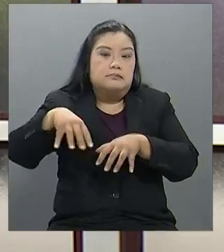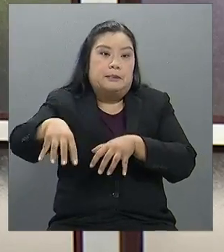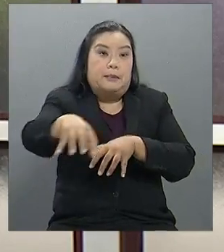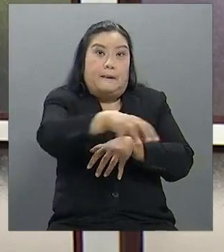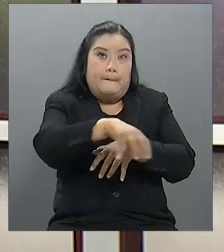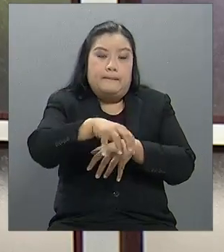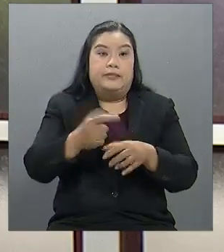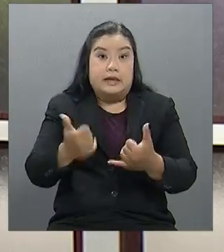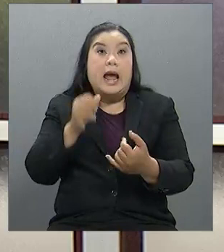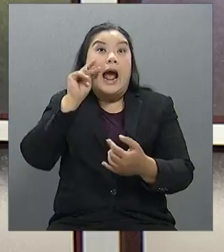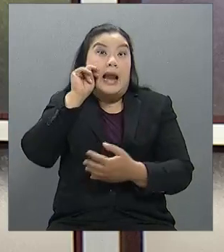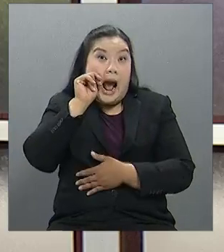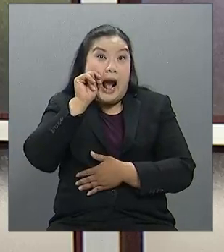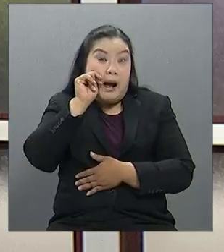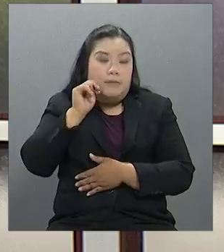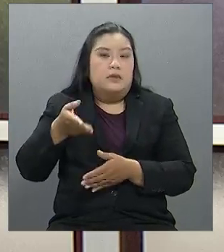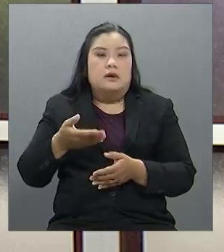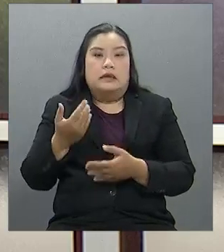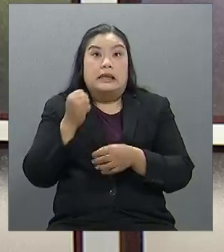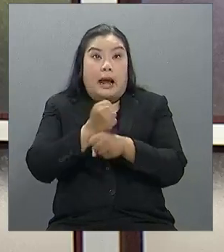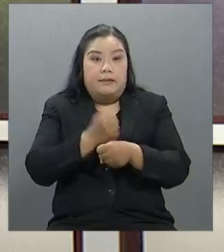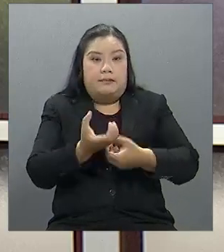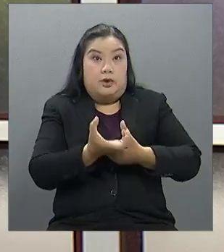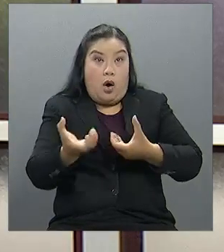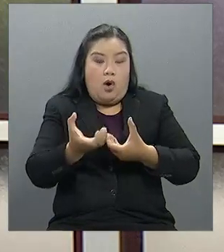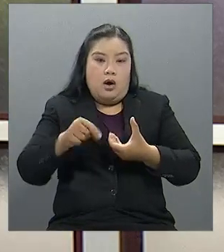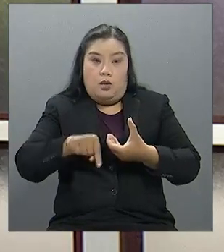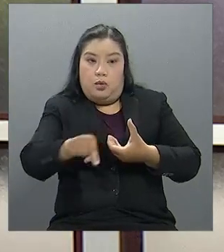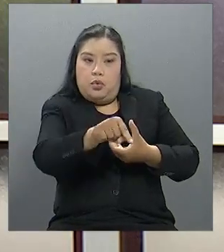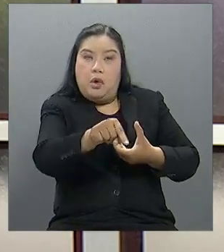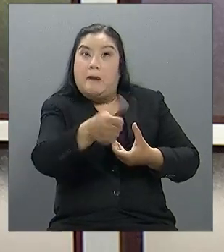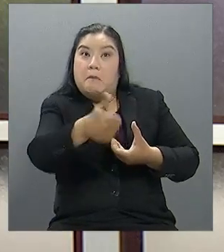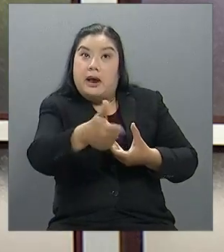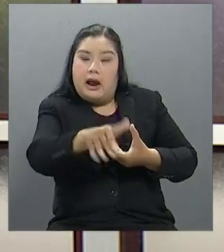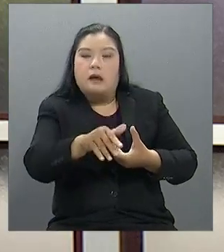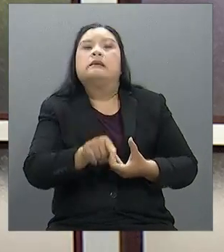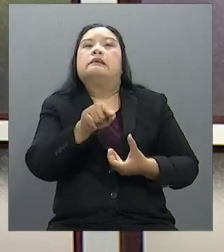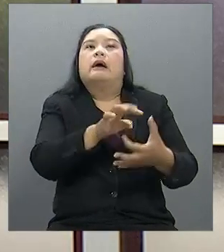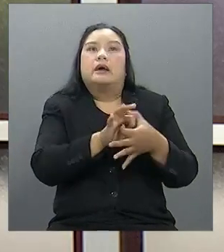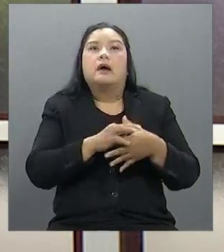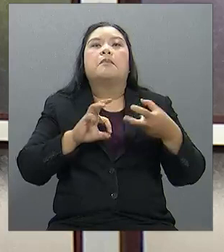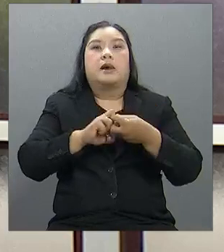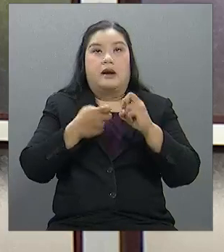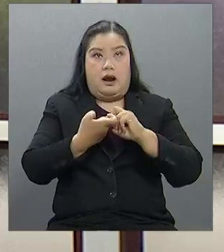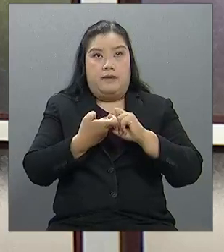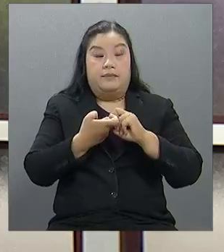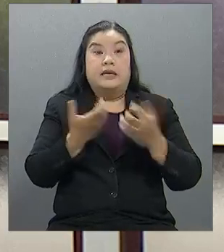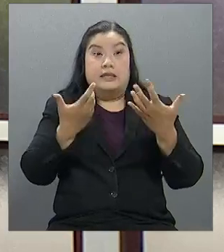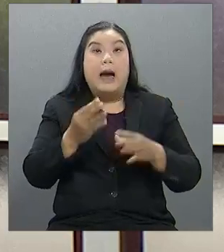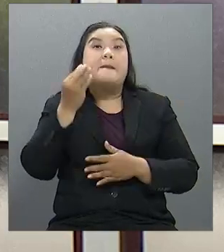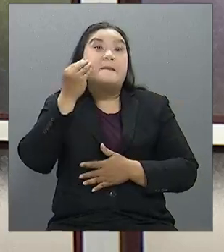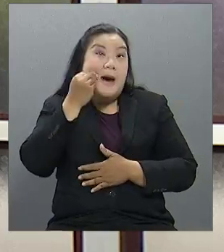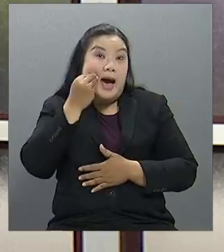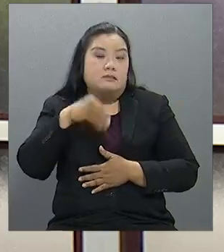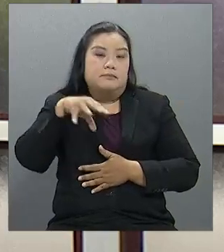ำเนี่ยค่ะมันอาจจะไปไม่ถึงอาจจะไม่ต่อท่อไปถึงอะไรแบบนี้นะคะก็เลยเป็นปัญหาทีนี้สี่ซ้าห้าหลังคาเรือนถึงแม้ว่าจะอยู่